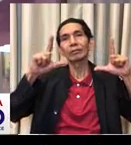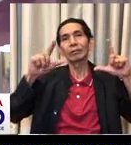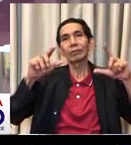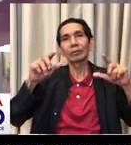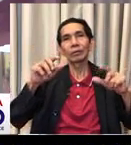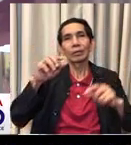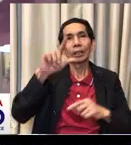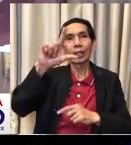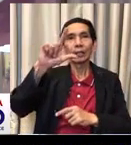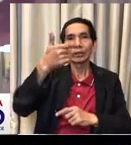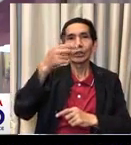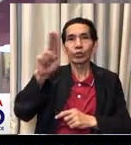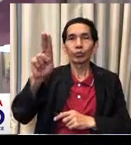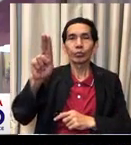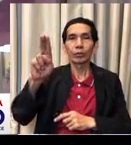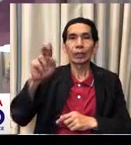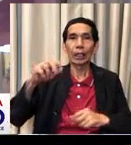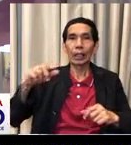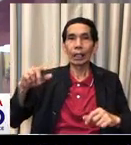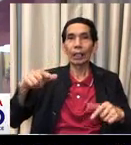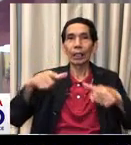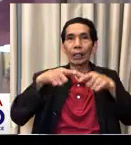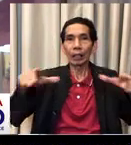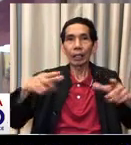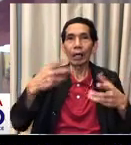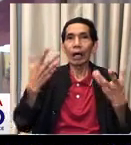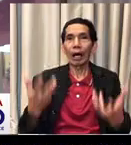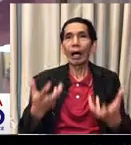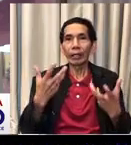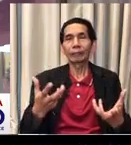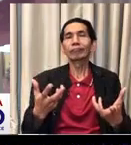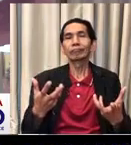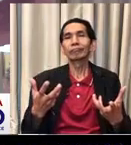Huh? LGU level. Got mabitoits.